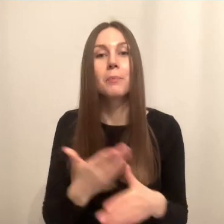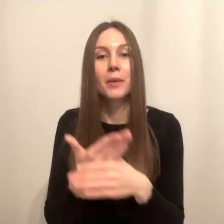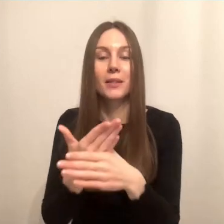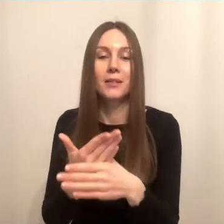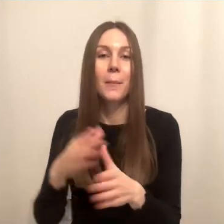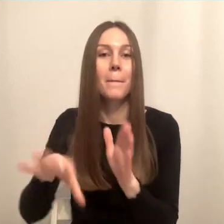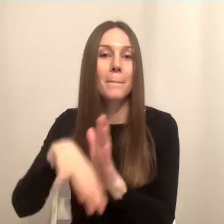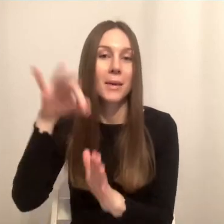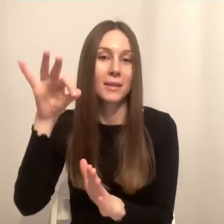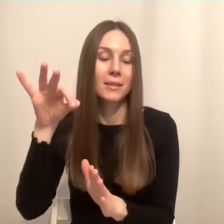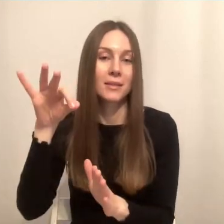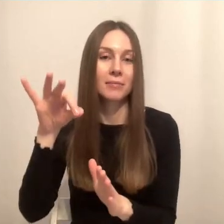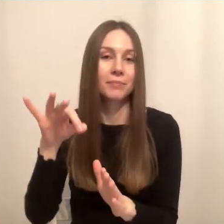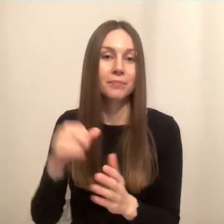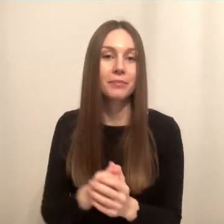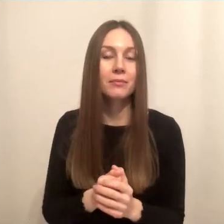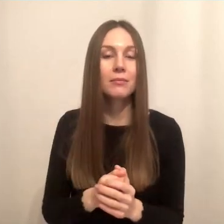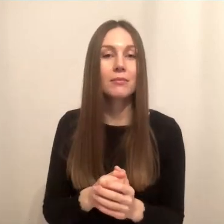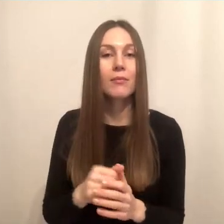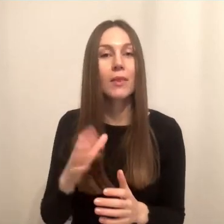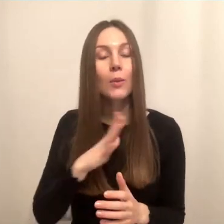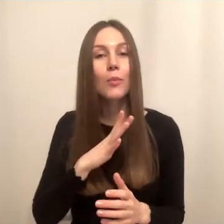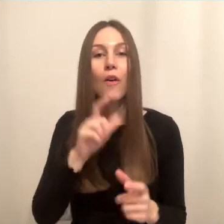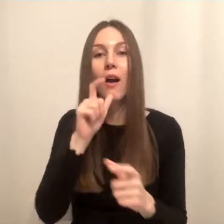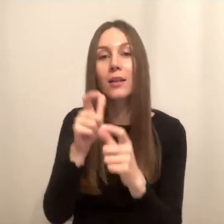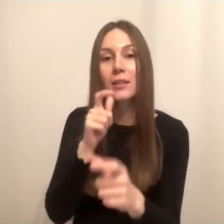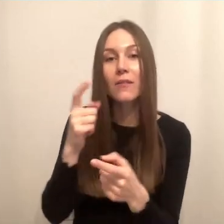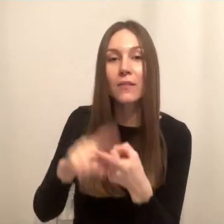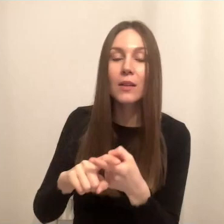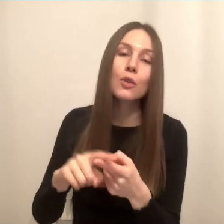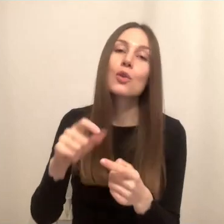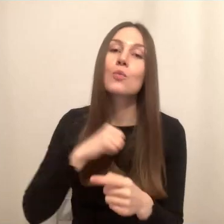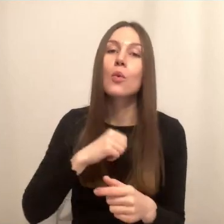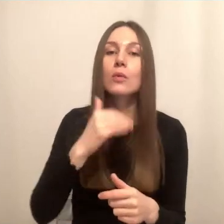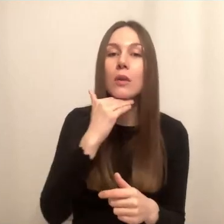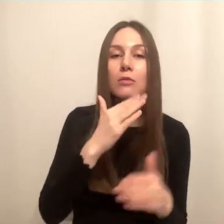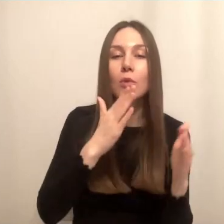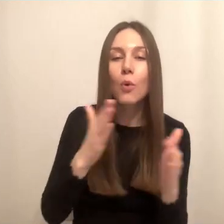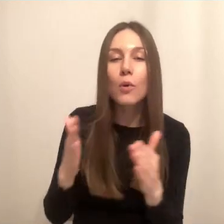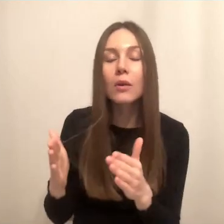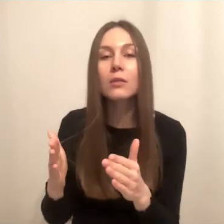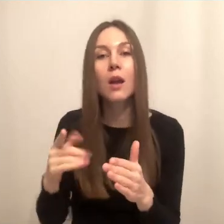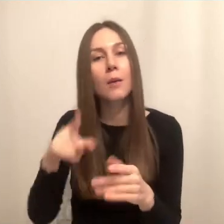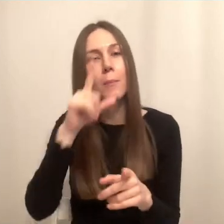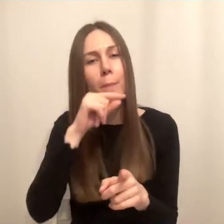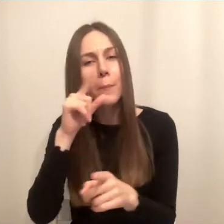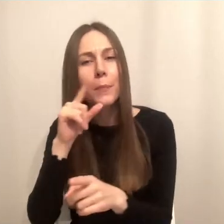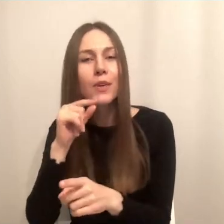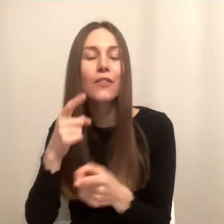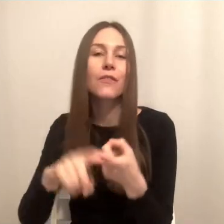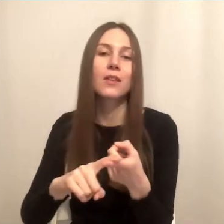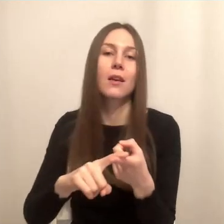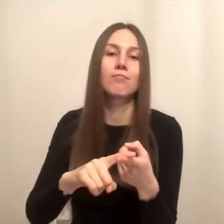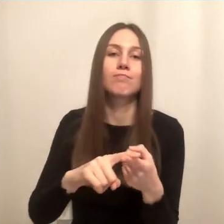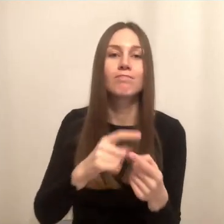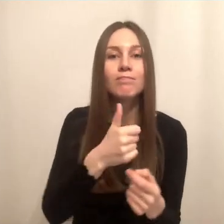pasirinkti iš to, ką jūs girdėjot, kiek žmogus kalba konkrečiai, kiek jūs pažįstat dalį žmonių, kiek jie yra padorus, kiek yra